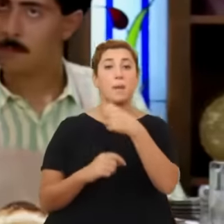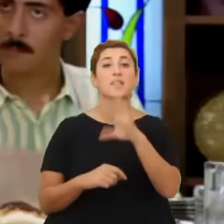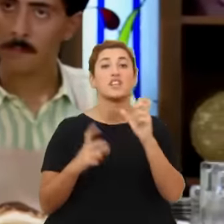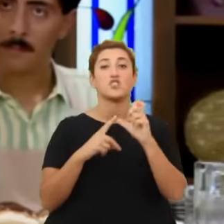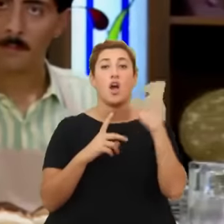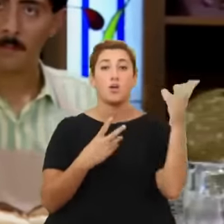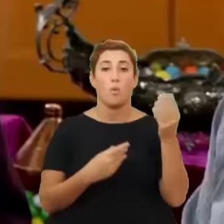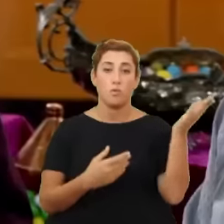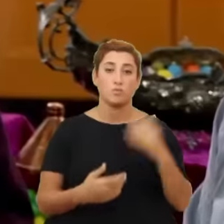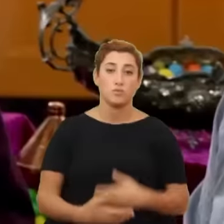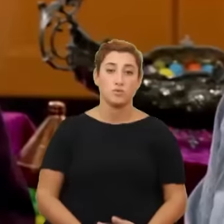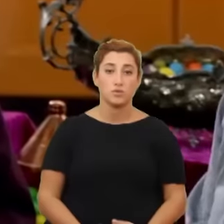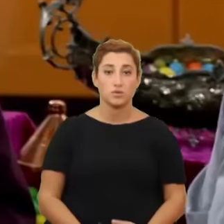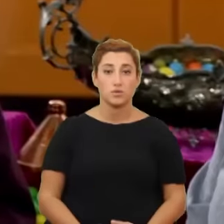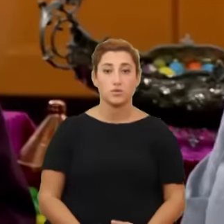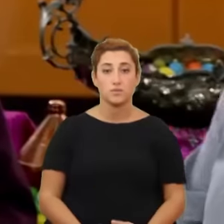değil, Şahin olmuş.